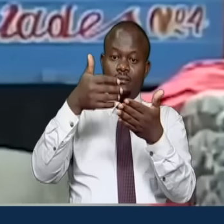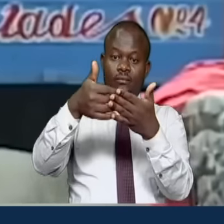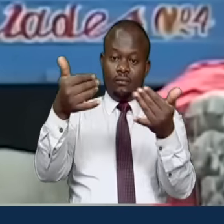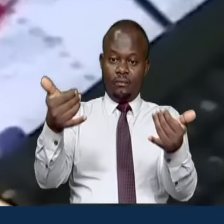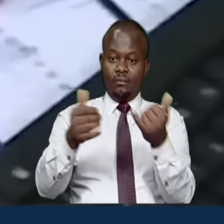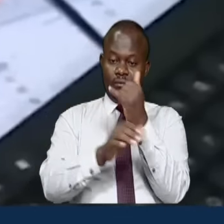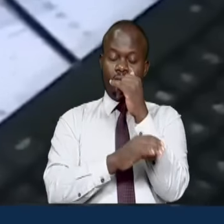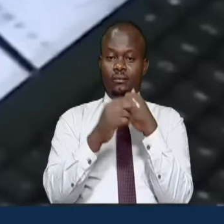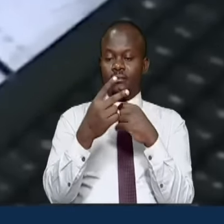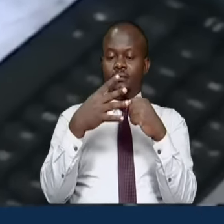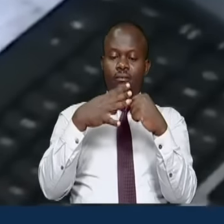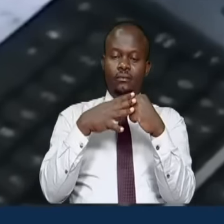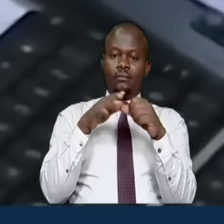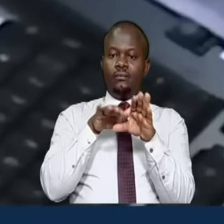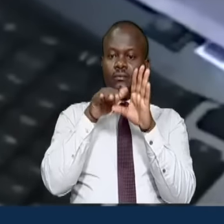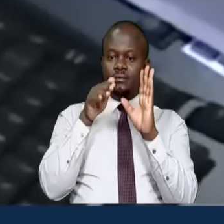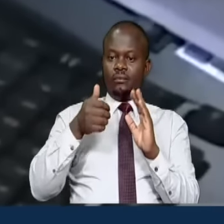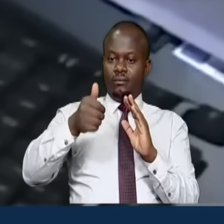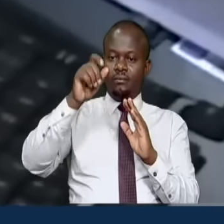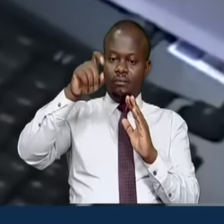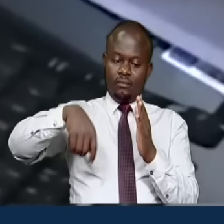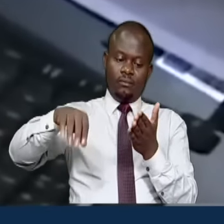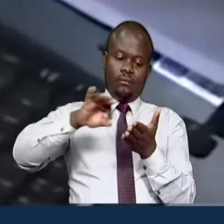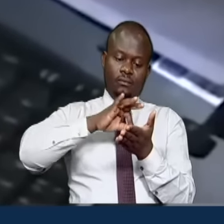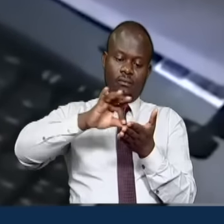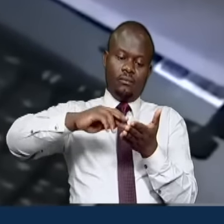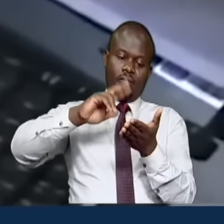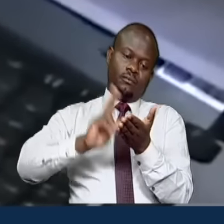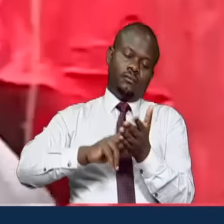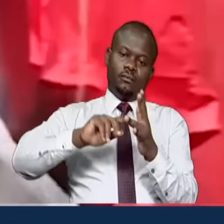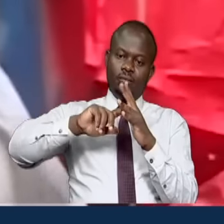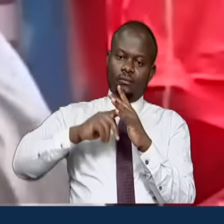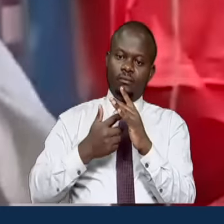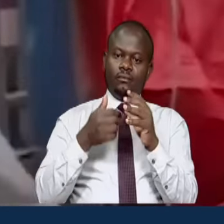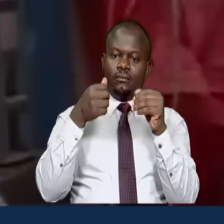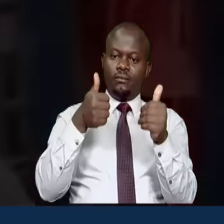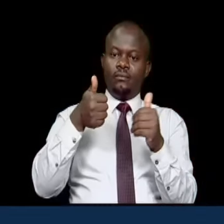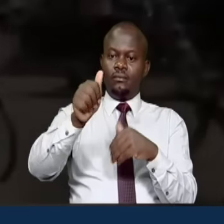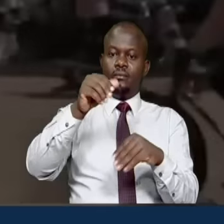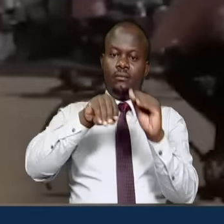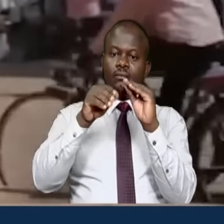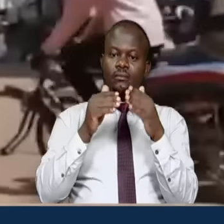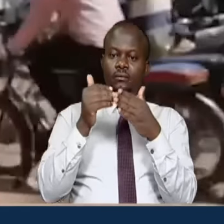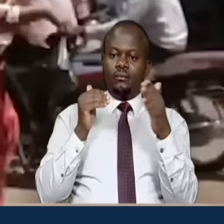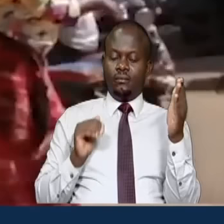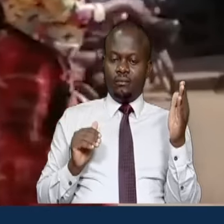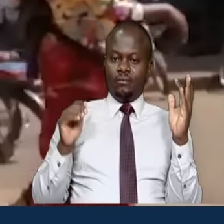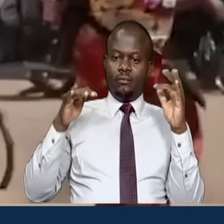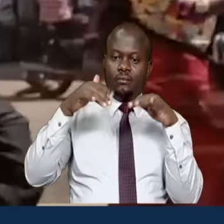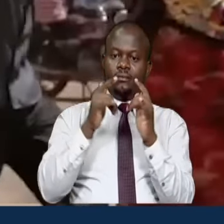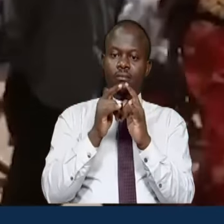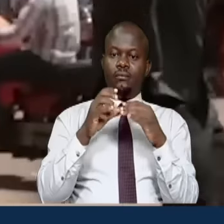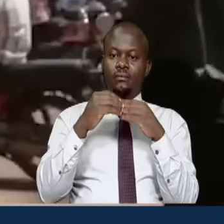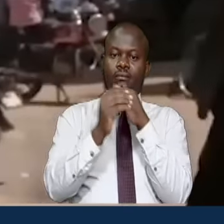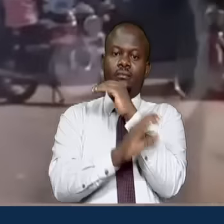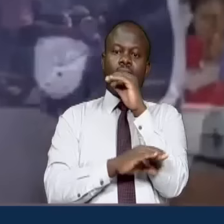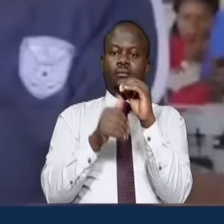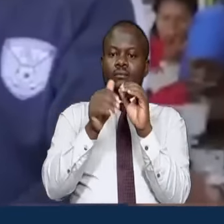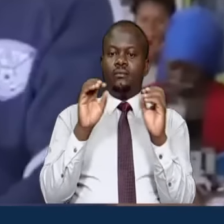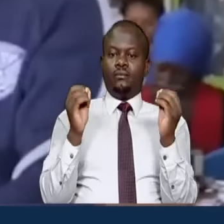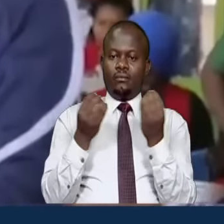ibihugu 29 binyamuryango nibyo bigomba gushyira umukono ku masezerano atangiza neza iri soko mbere yuko aterana inama y'abakuru b'ibihugu